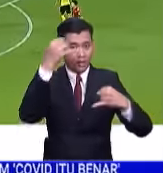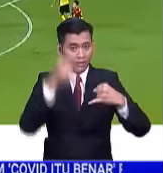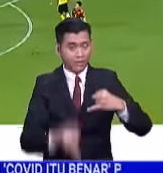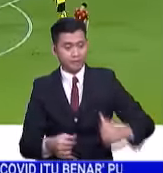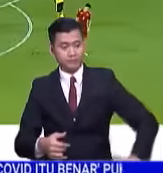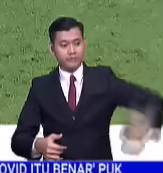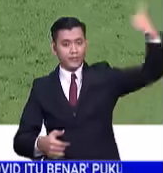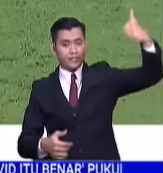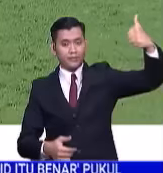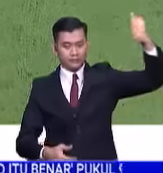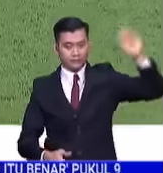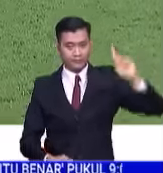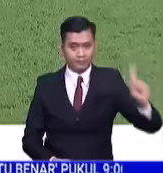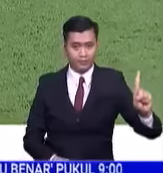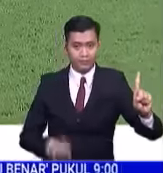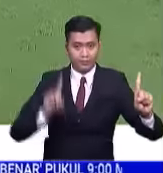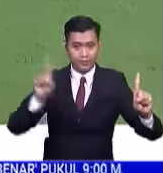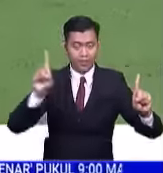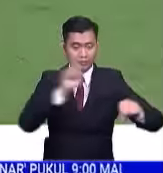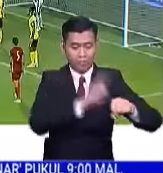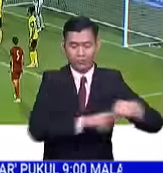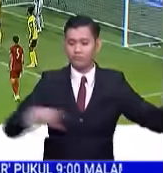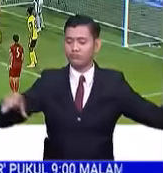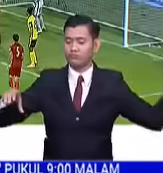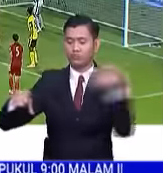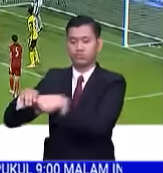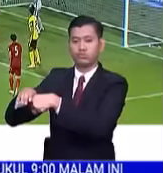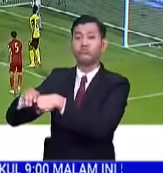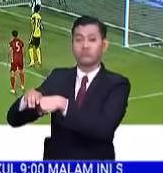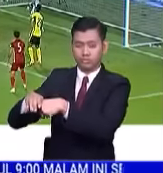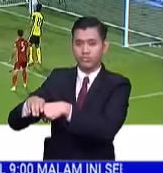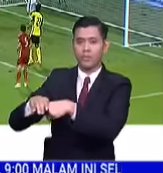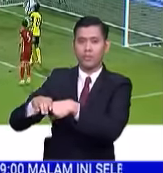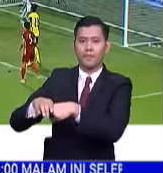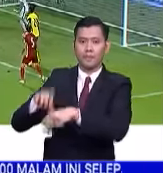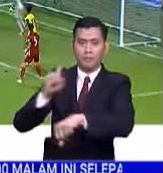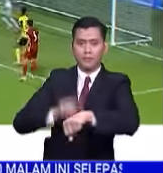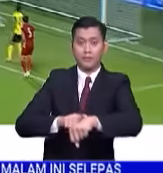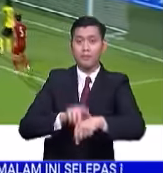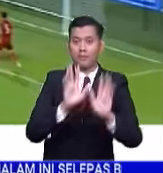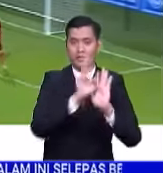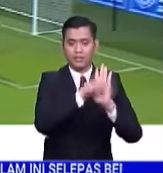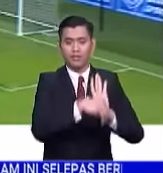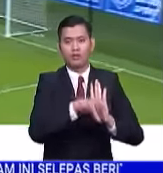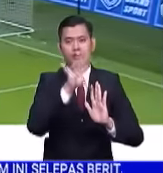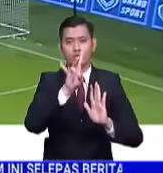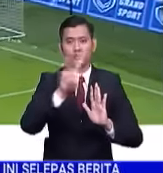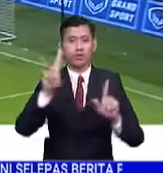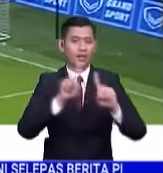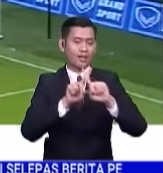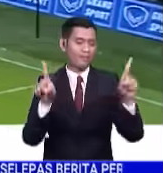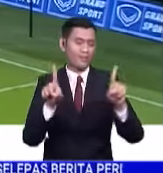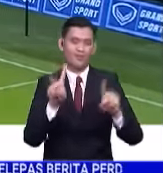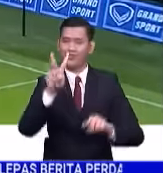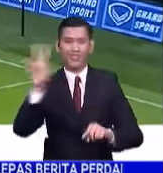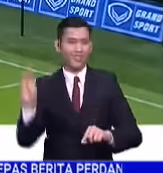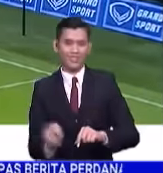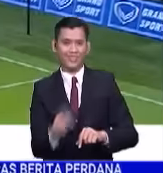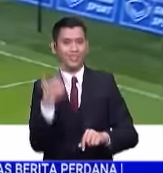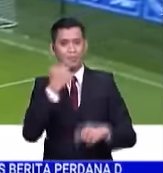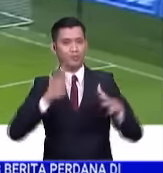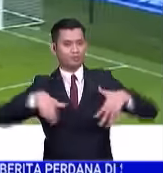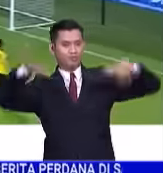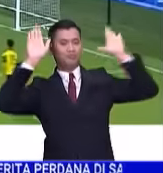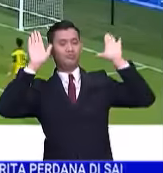kedudukan menerusi jaringan penalti penyerang naturalisasi negara Gilmedi Paula pada minit ke-72. Sebab itu, Vietnam terlebih dahulu di depan